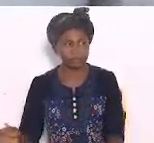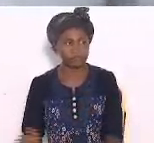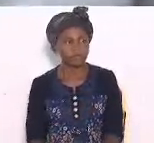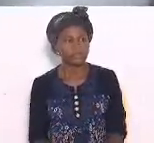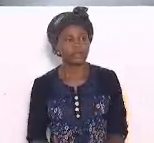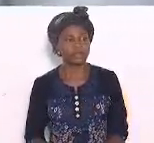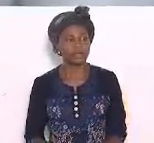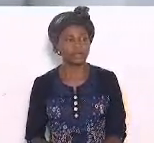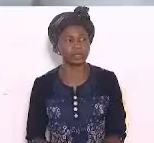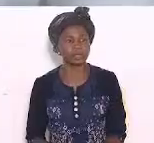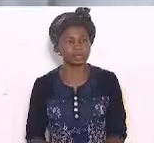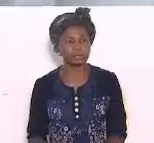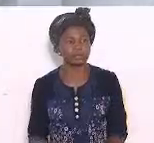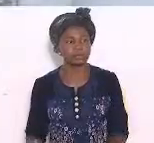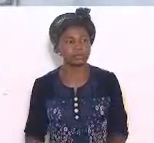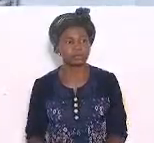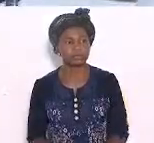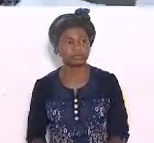that